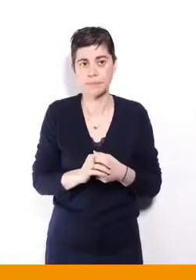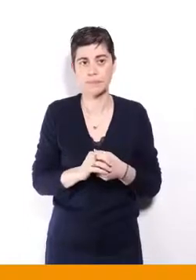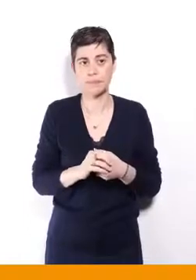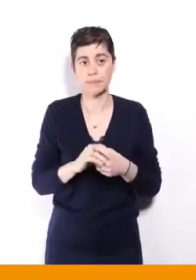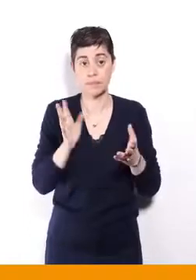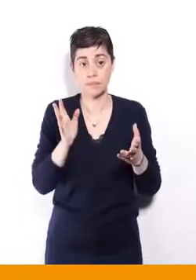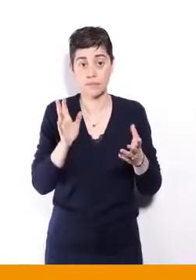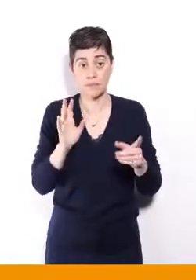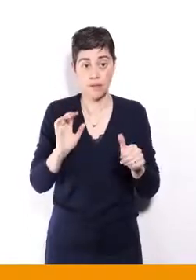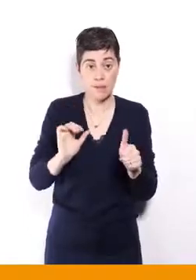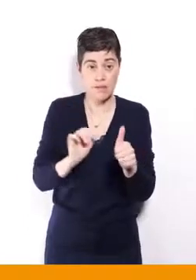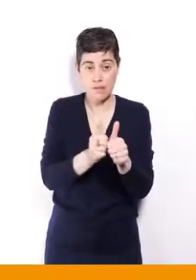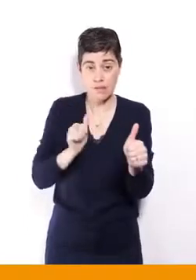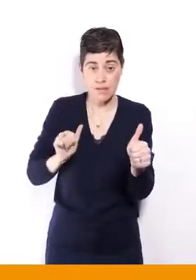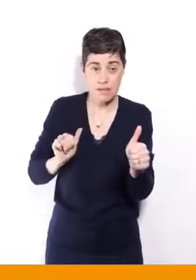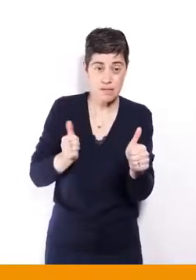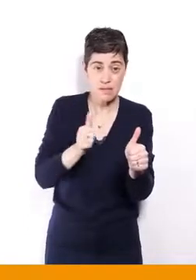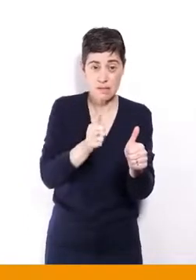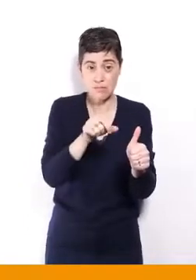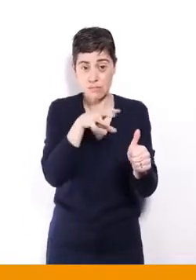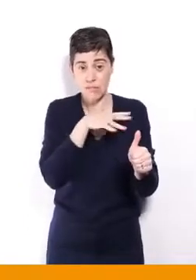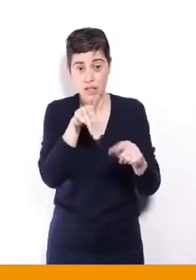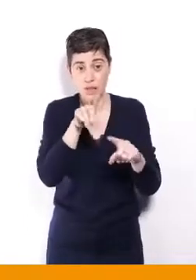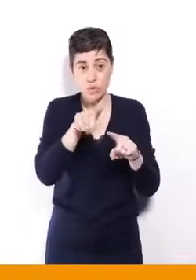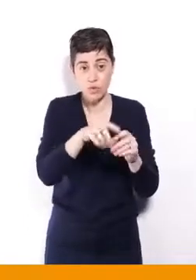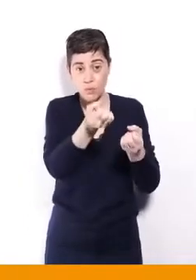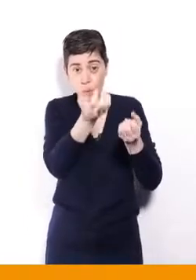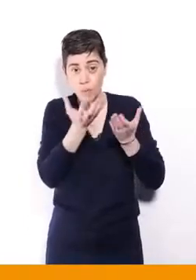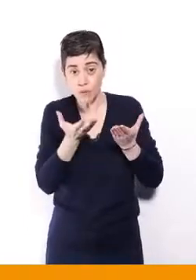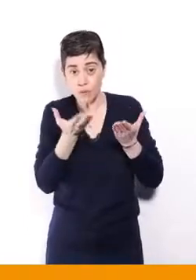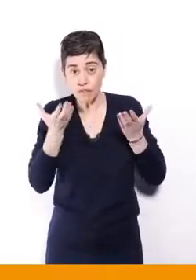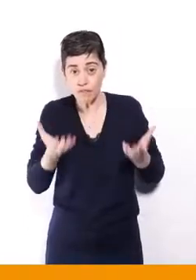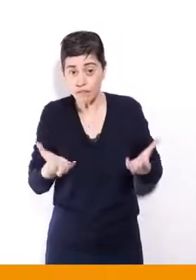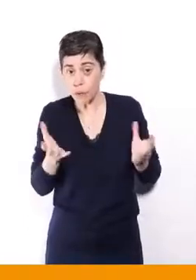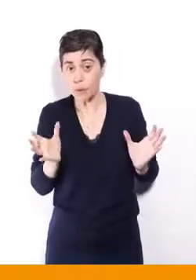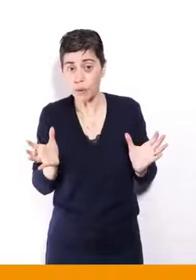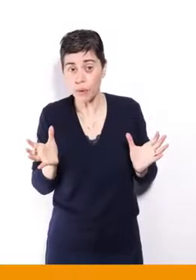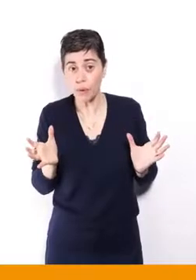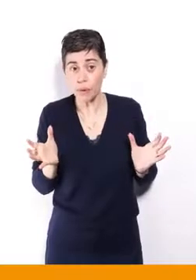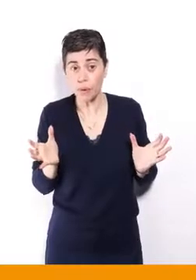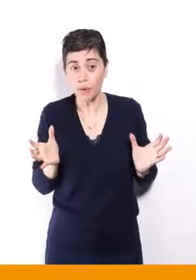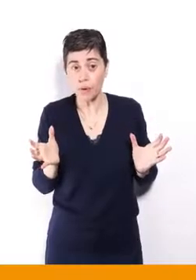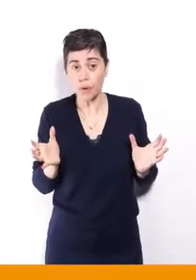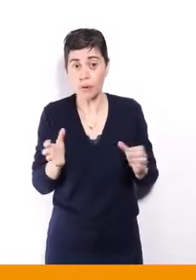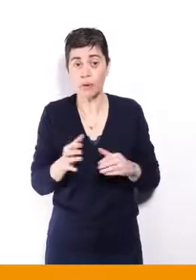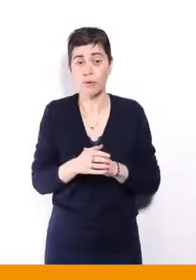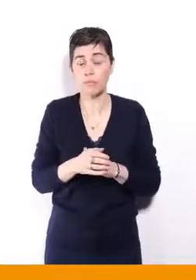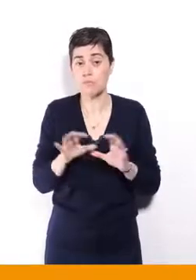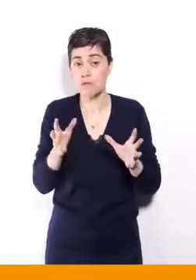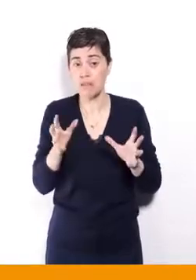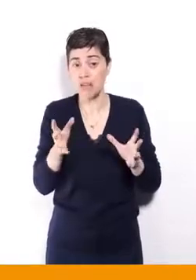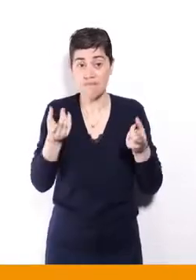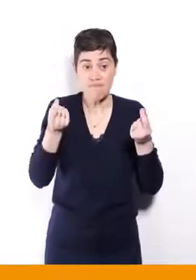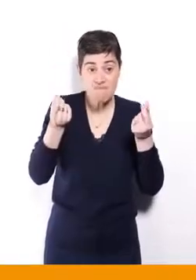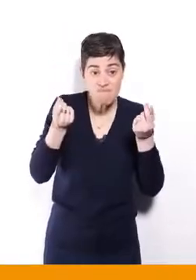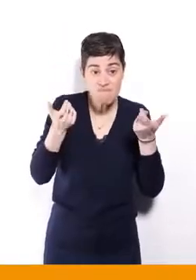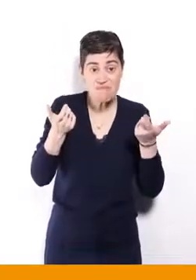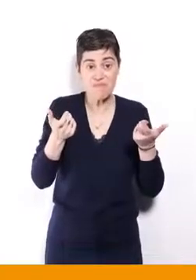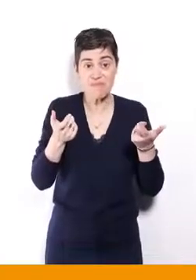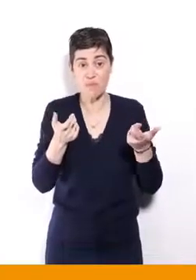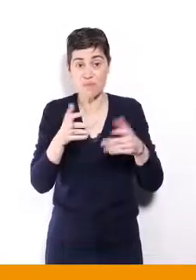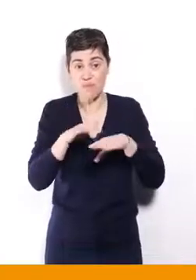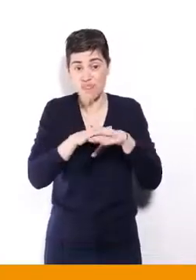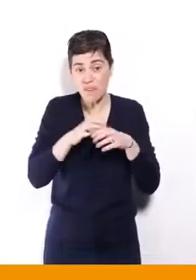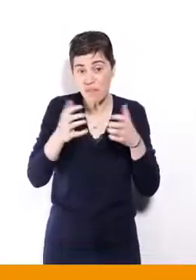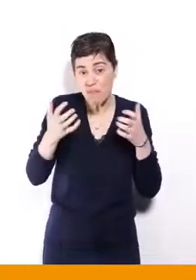retard, est-ce qu'il y aurait des propositions à formuler? On voit bien que c'est une question aussi de moyens, certainement de volonté